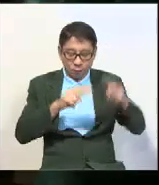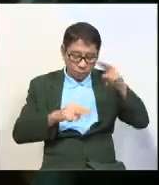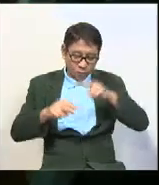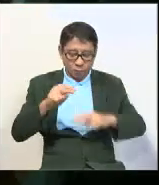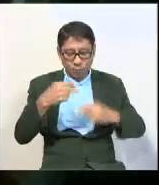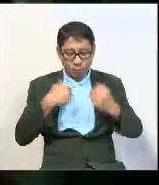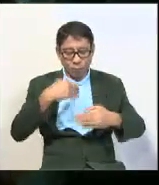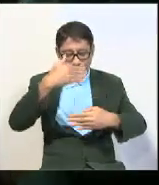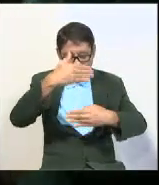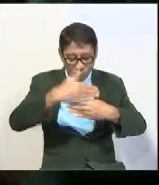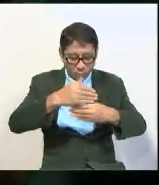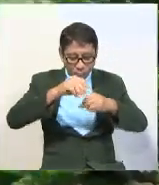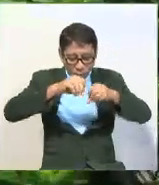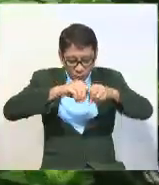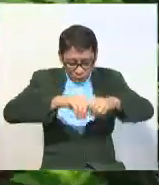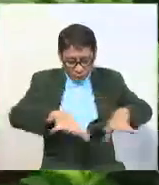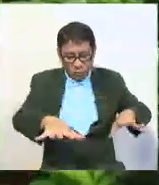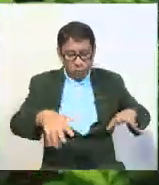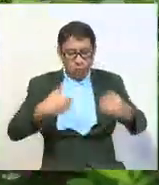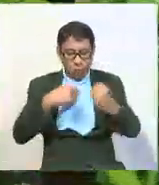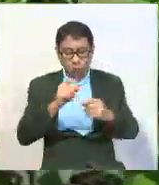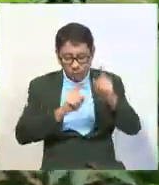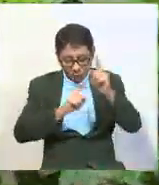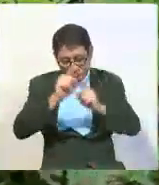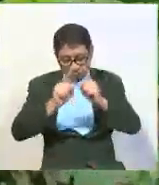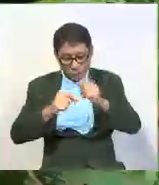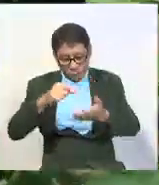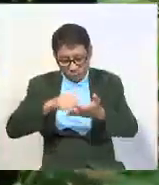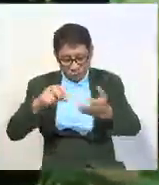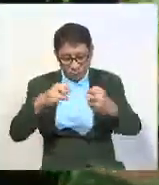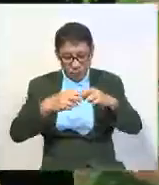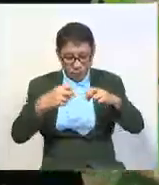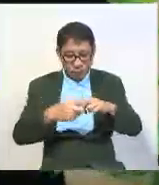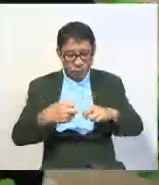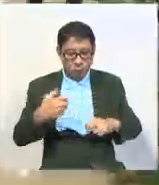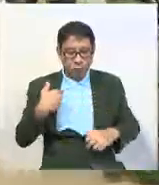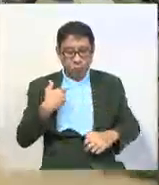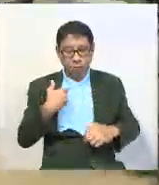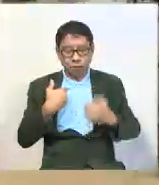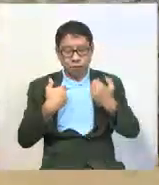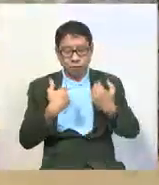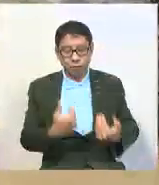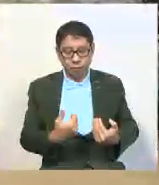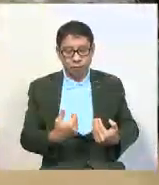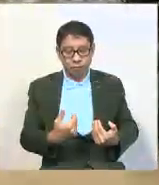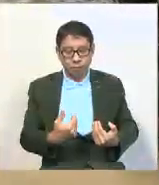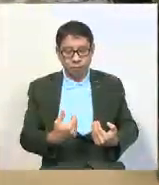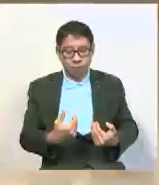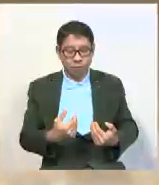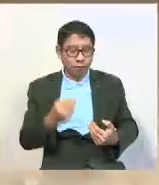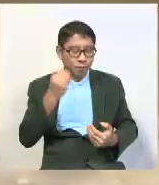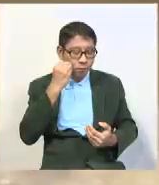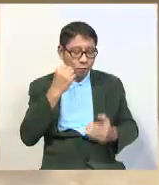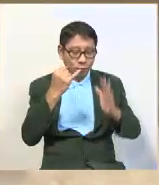รวจสอบสปิลเวย์ทั้ง2จุดที่แตกนะคะเพื่อที่จะประเมินสถานการณ์แล้วก็เร่งแก้ไขส่วนที่บ้